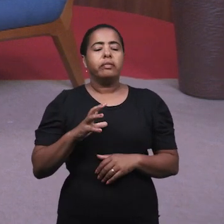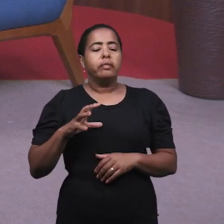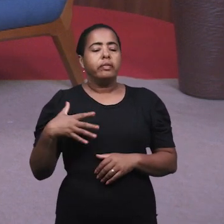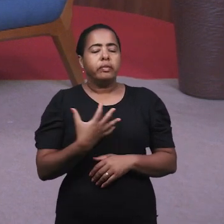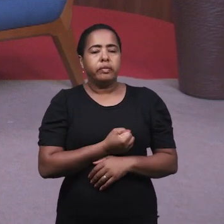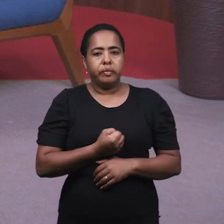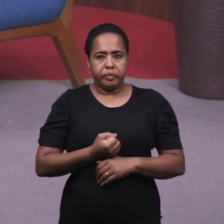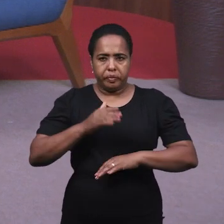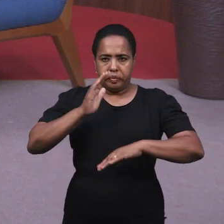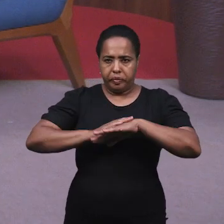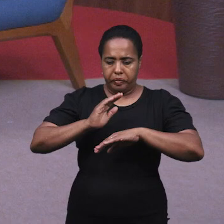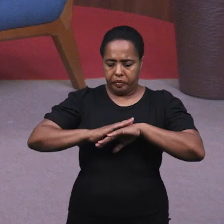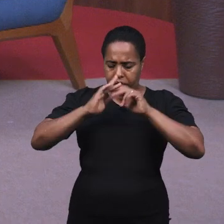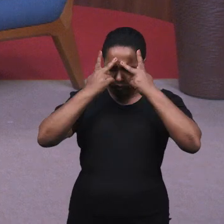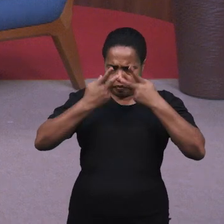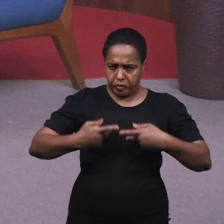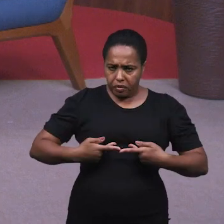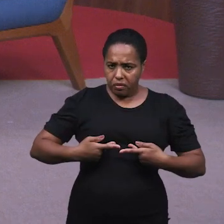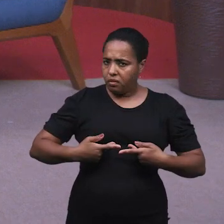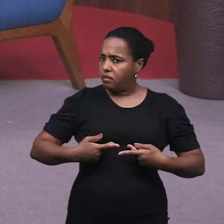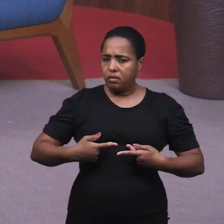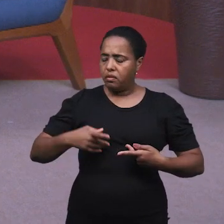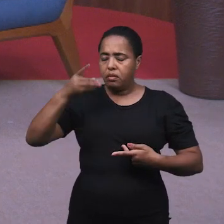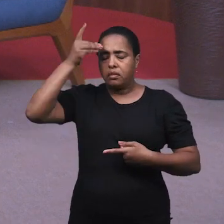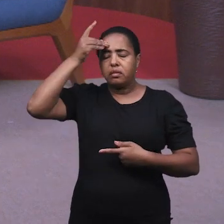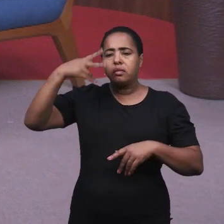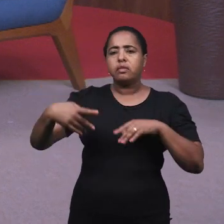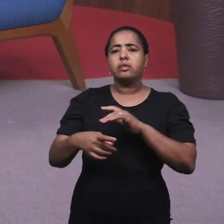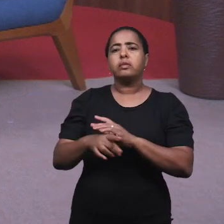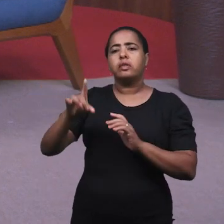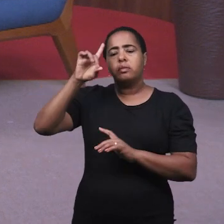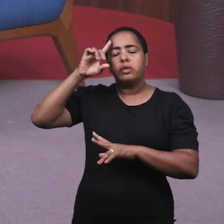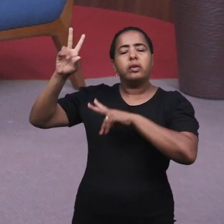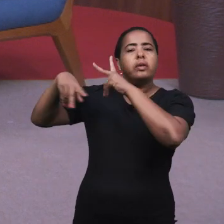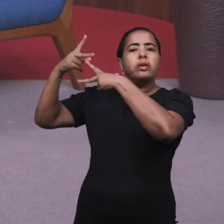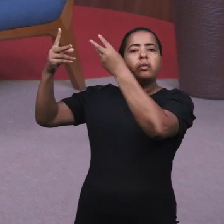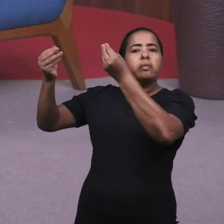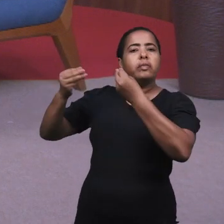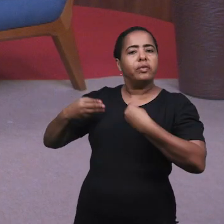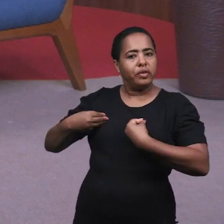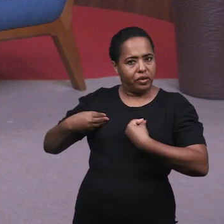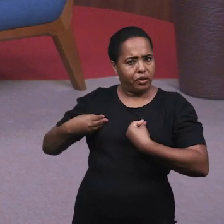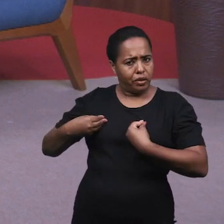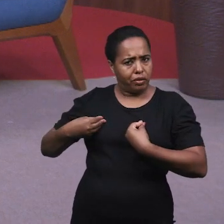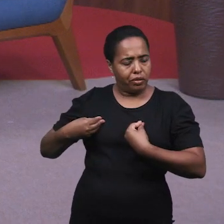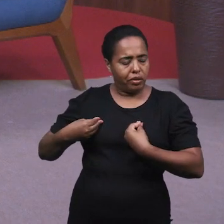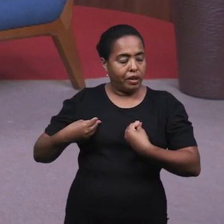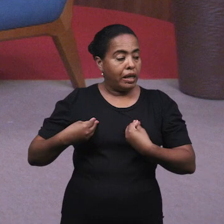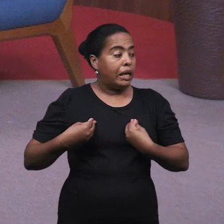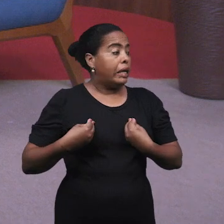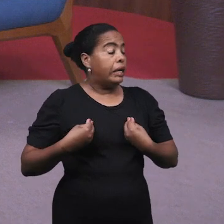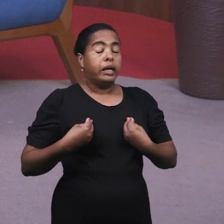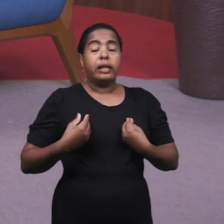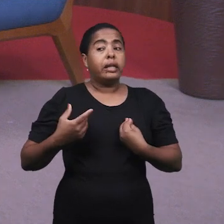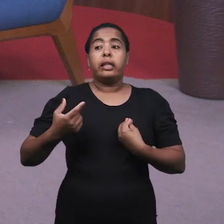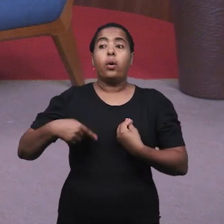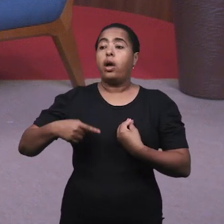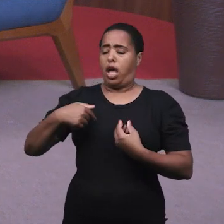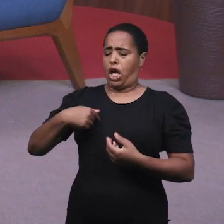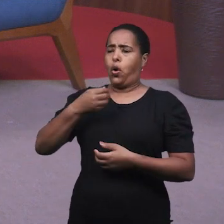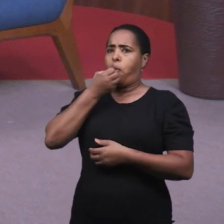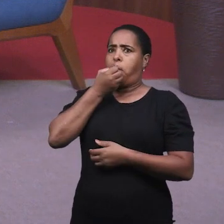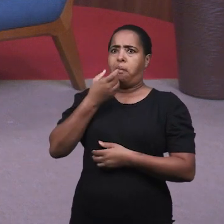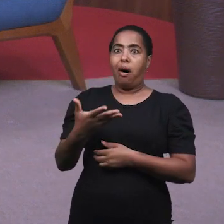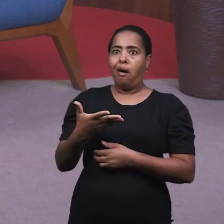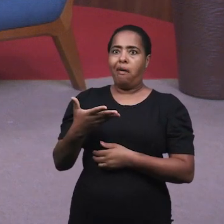l'homme, il ne peut pas l'avoir par sa propre capacité. Cela ne vient pas de vous, c'est un don de Dieu. Ce n'est pas un mérite. Ce